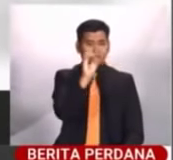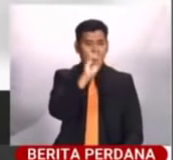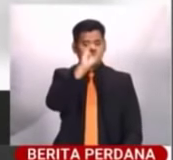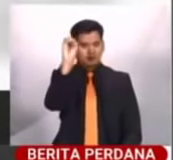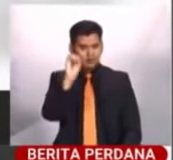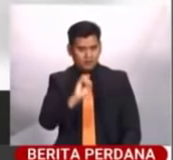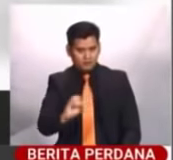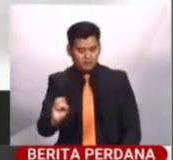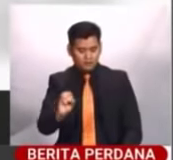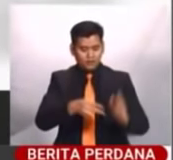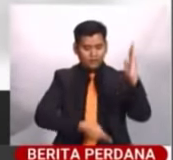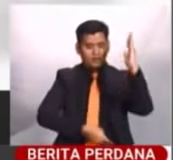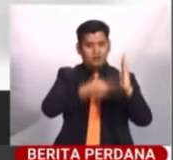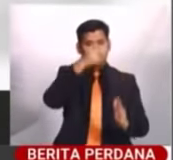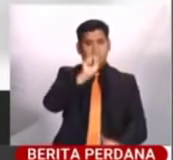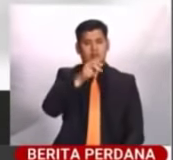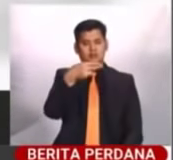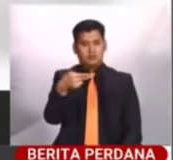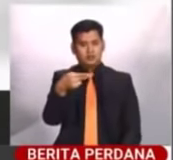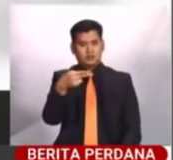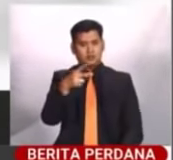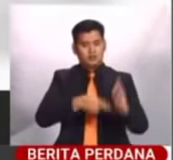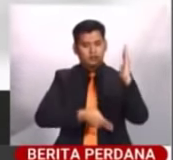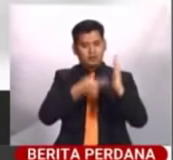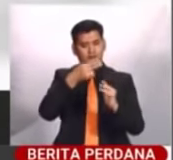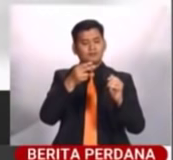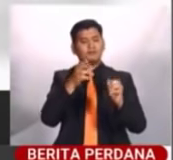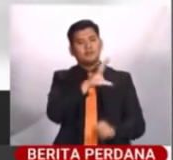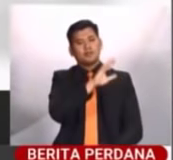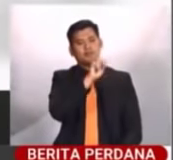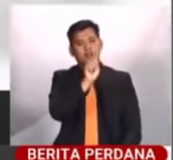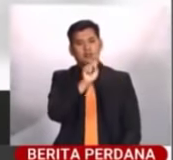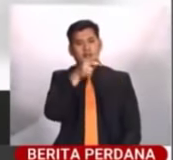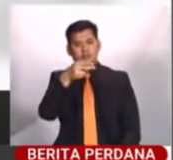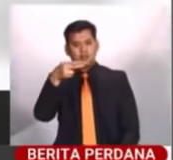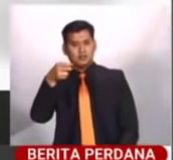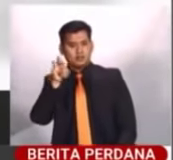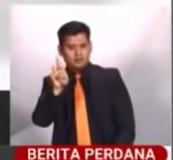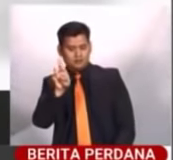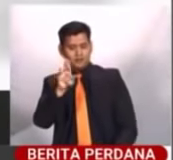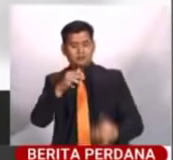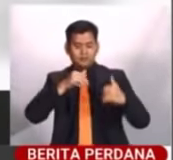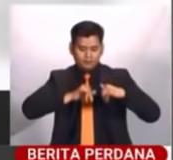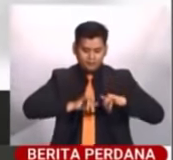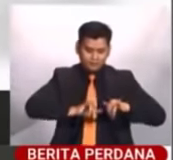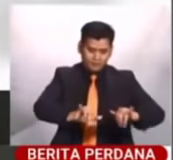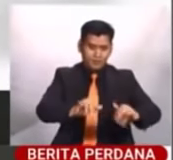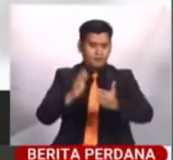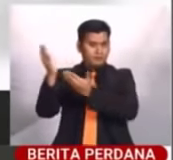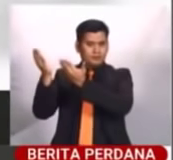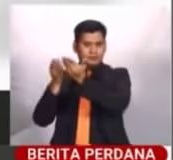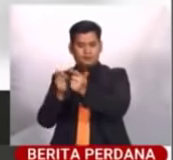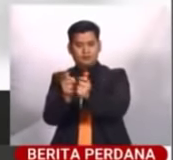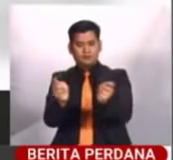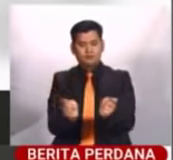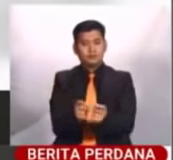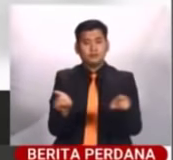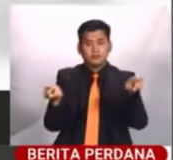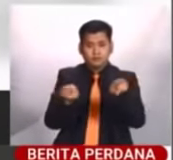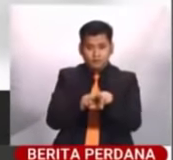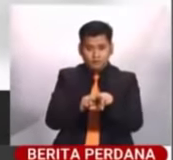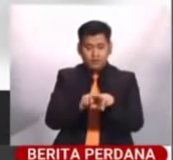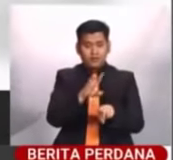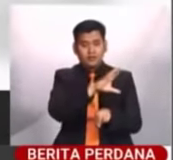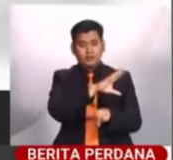kakitangan TH Hotel and Residence Sendirian Berhad THHR kekal berkhidmat di tempat sama. Manakala bakinya akan